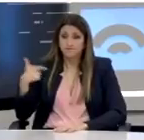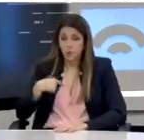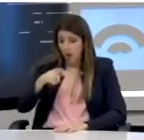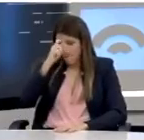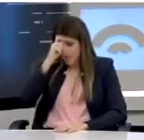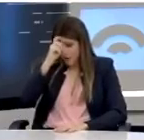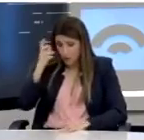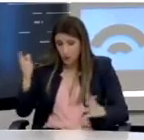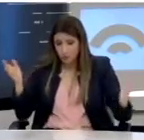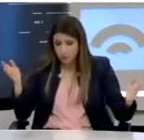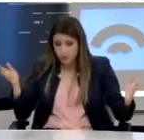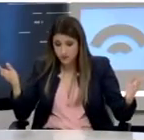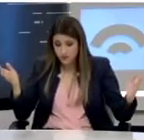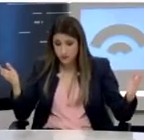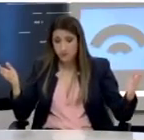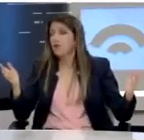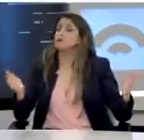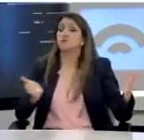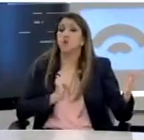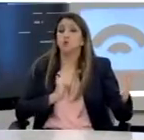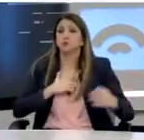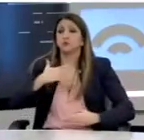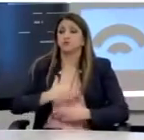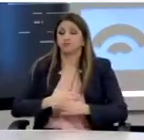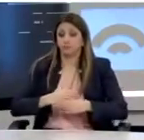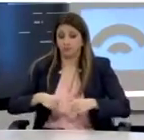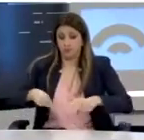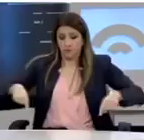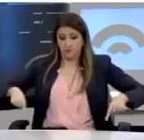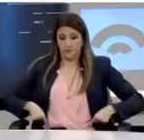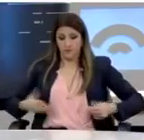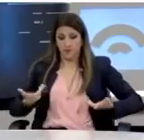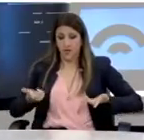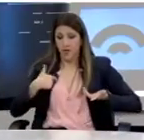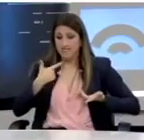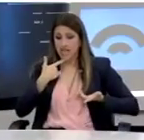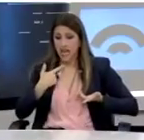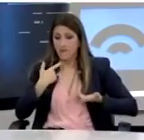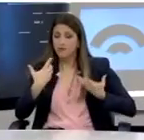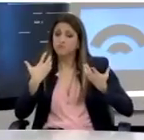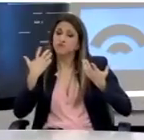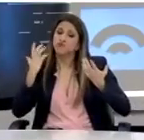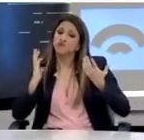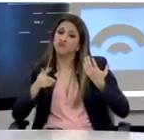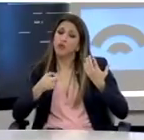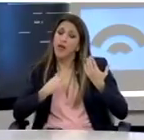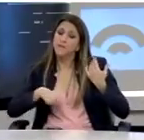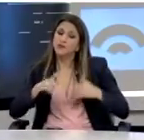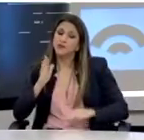Ότι είναι απαράδεκτο να αυτοπεριοριζόμαστε και να υπονοούμε ότι μπορεί να έχουμε και εμείς